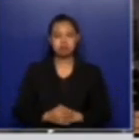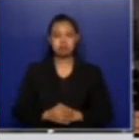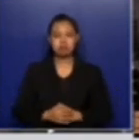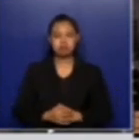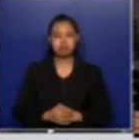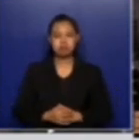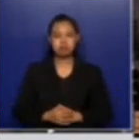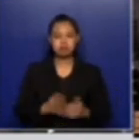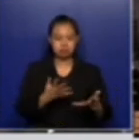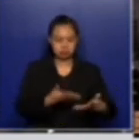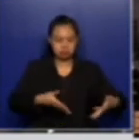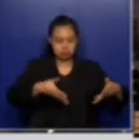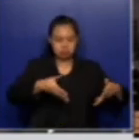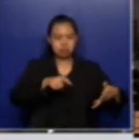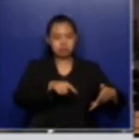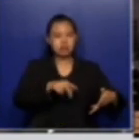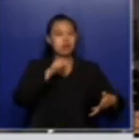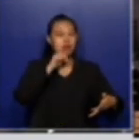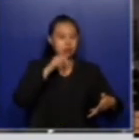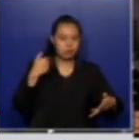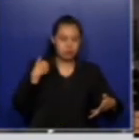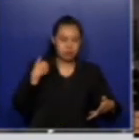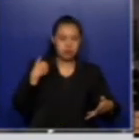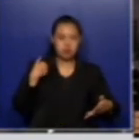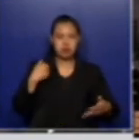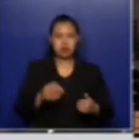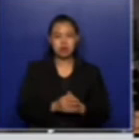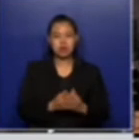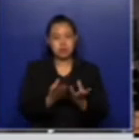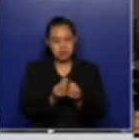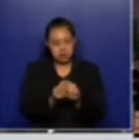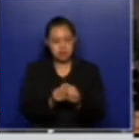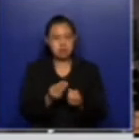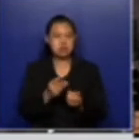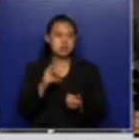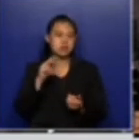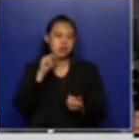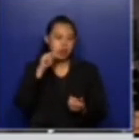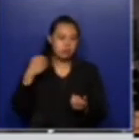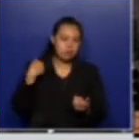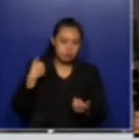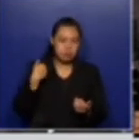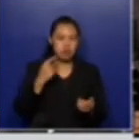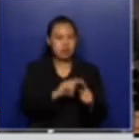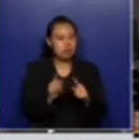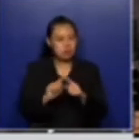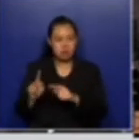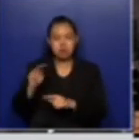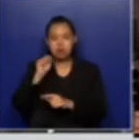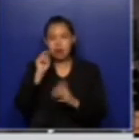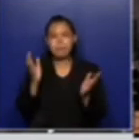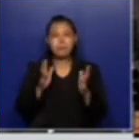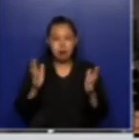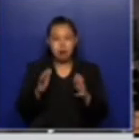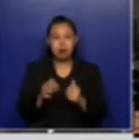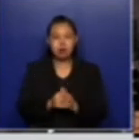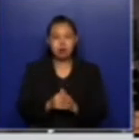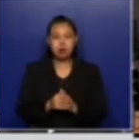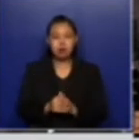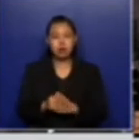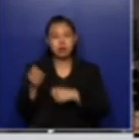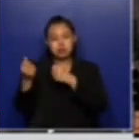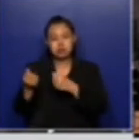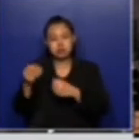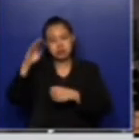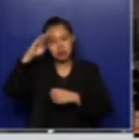างทั้งหนองน้ำทั้งพื้นที่ชุ่มน้ำทั้งที่ตอนนี้ของทหารพัฒนาก็ไปขุดที่หนองหลว